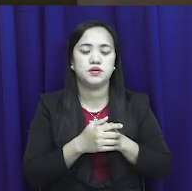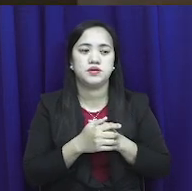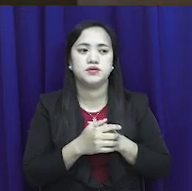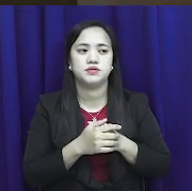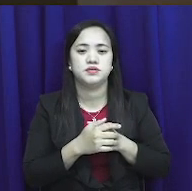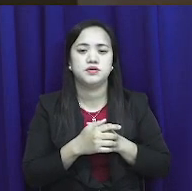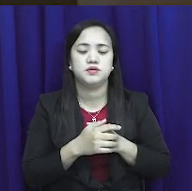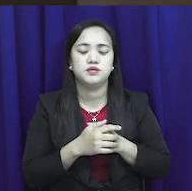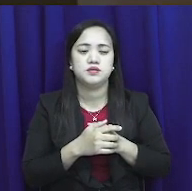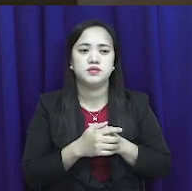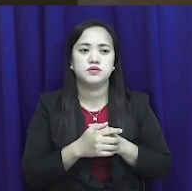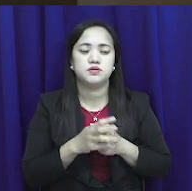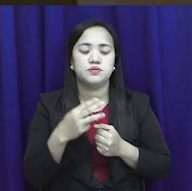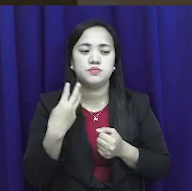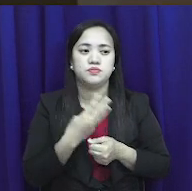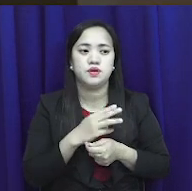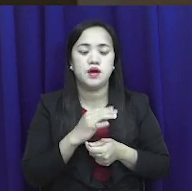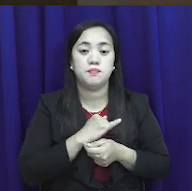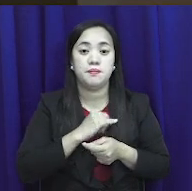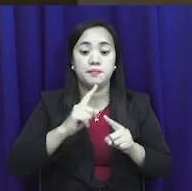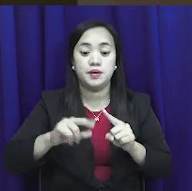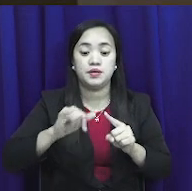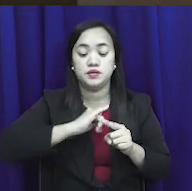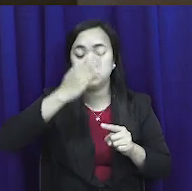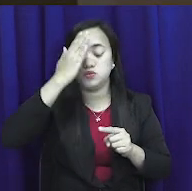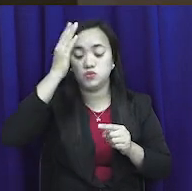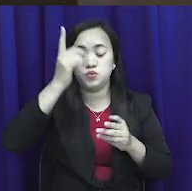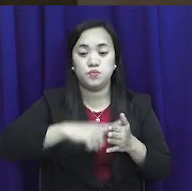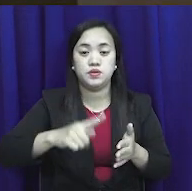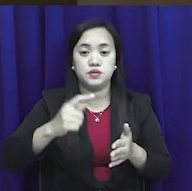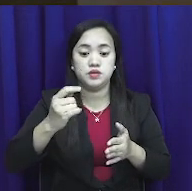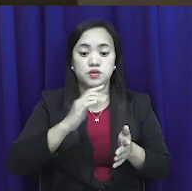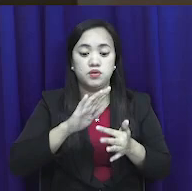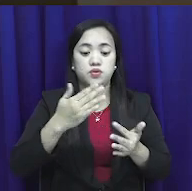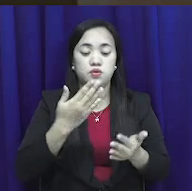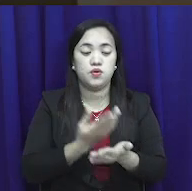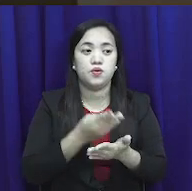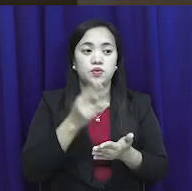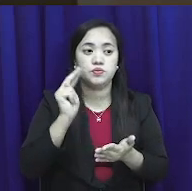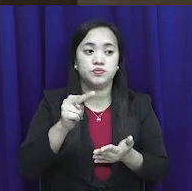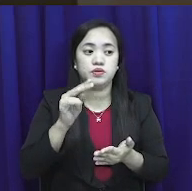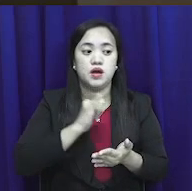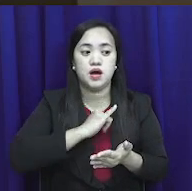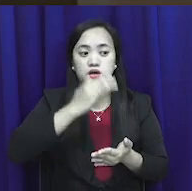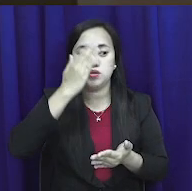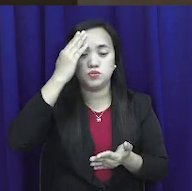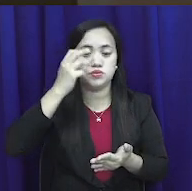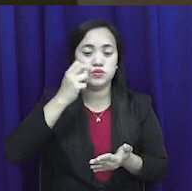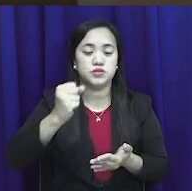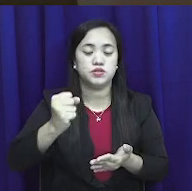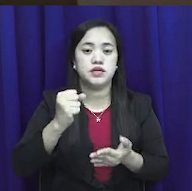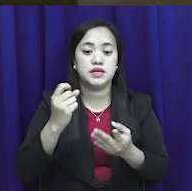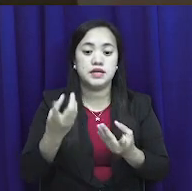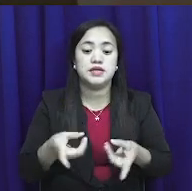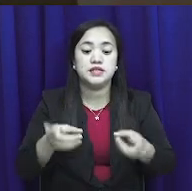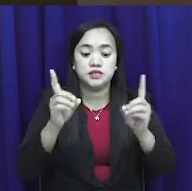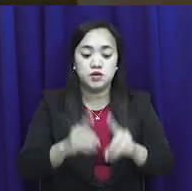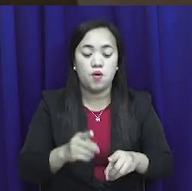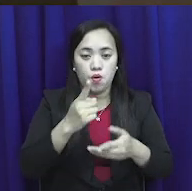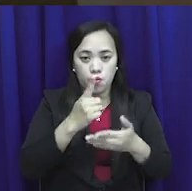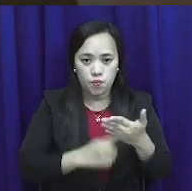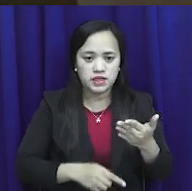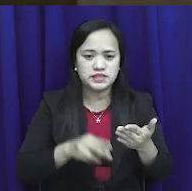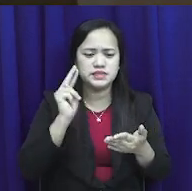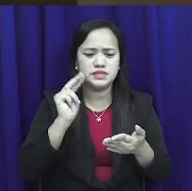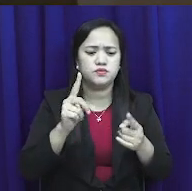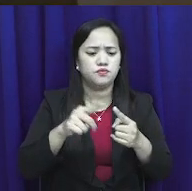Hindi niya naman hiningi sa akin pero alam ko yung kailangan niya doon amen and Sabi ko I know that she is deserving to get what she needs for